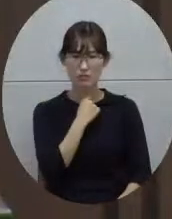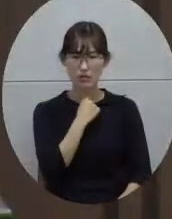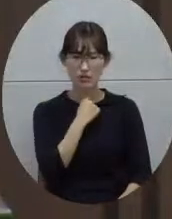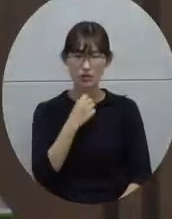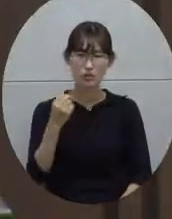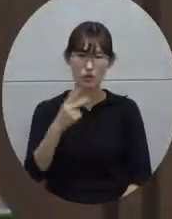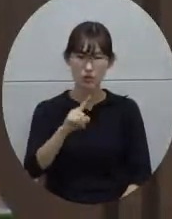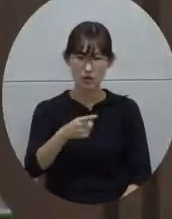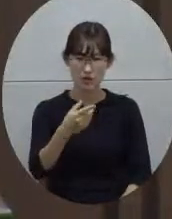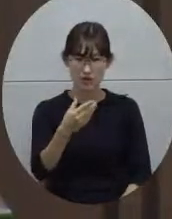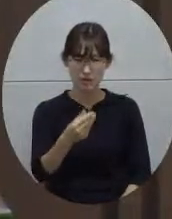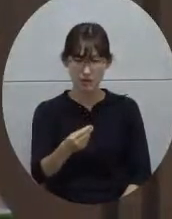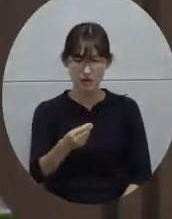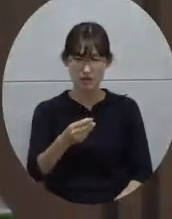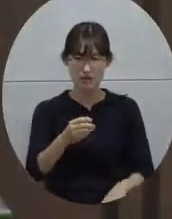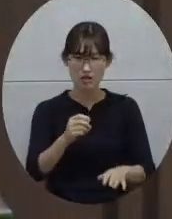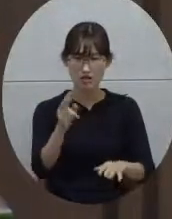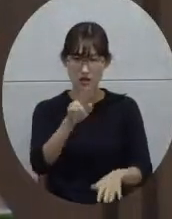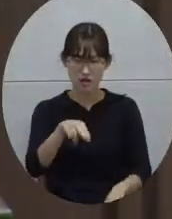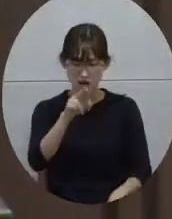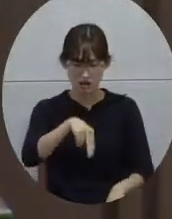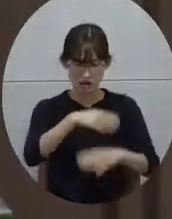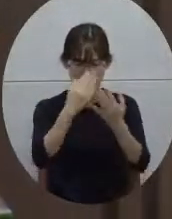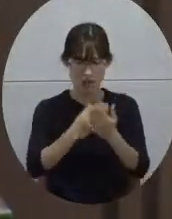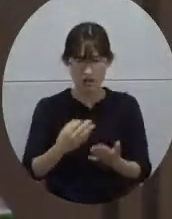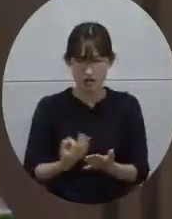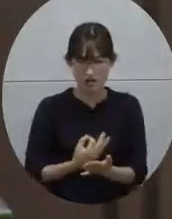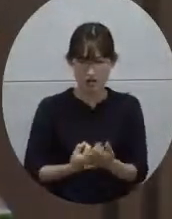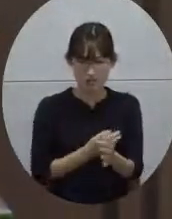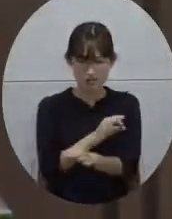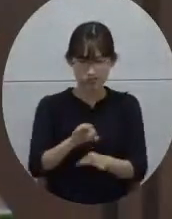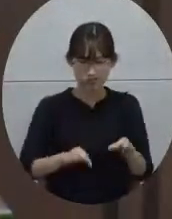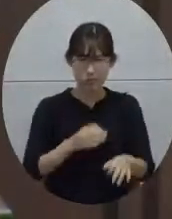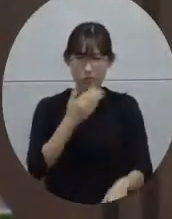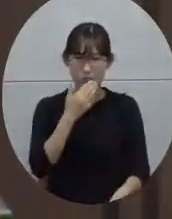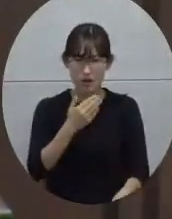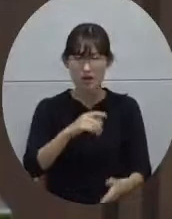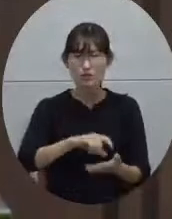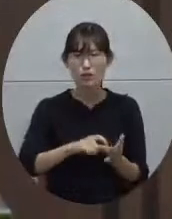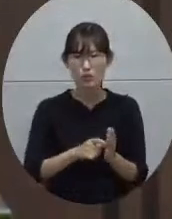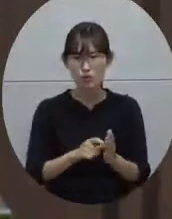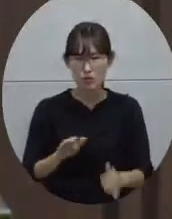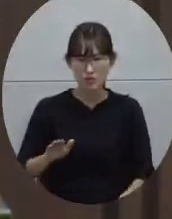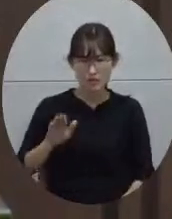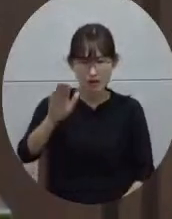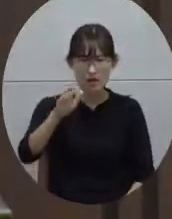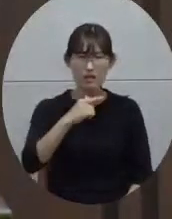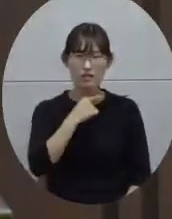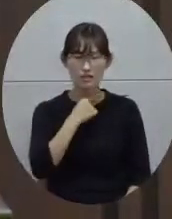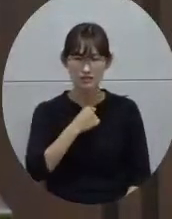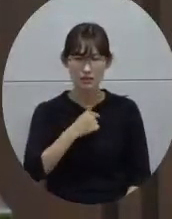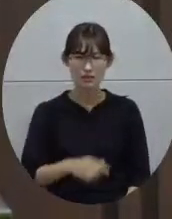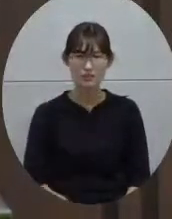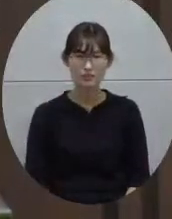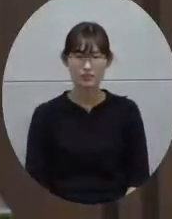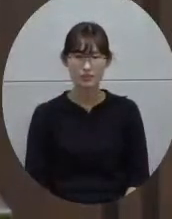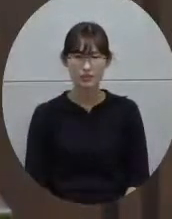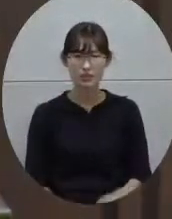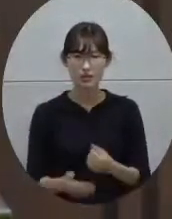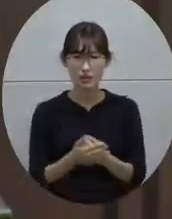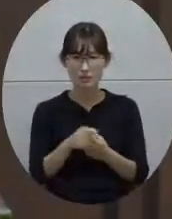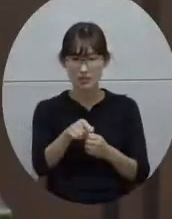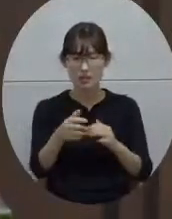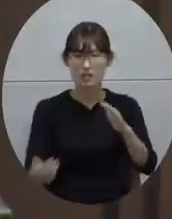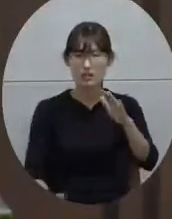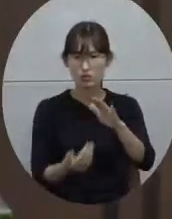만들어 글로벌 시대를 선도하는 도시로 가꾸는 것입니다. 이러한 꿈들을 이뤄내기